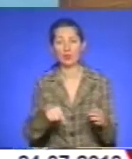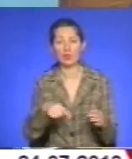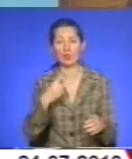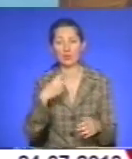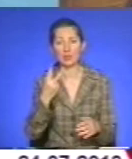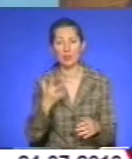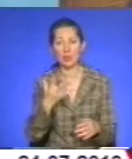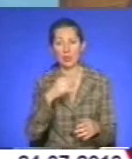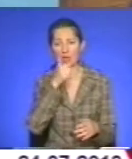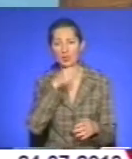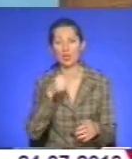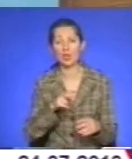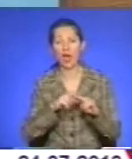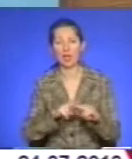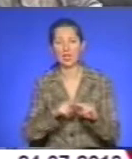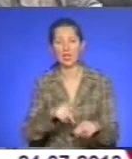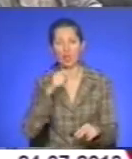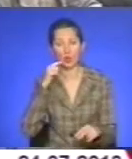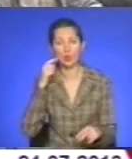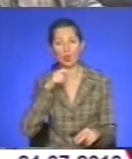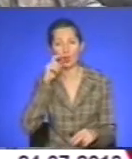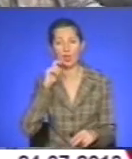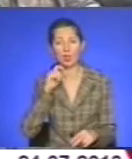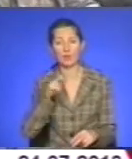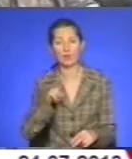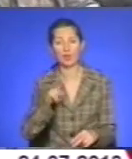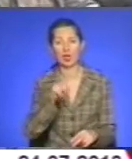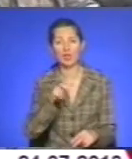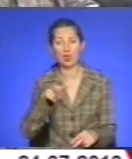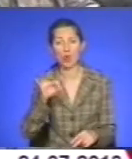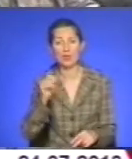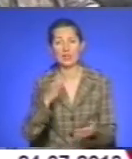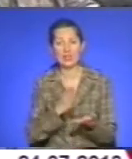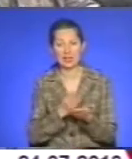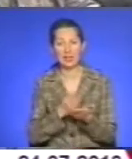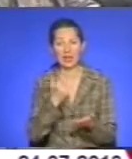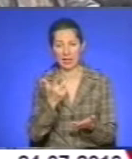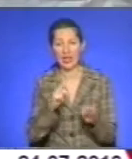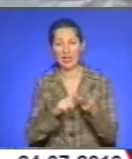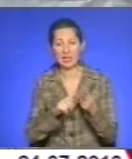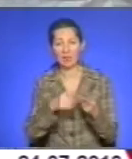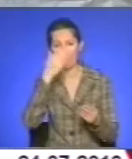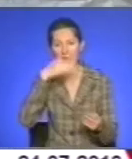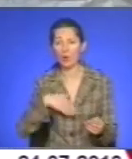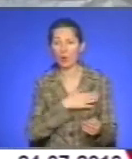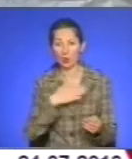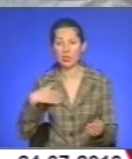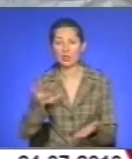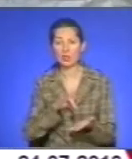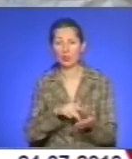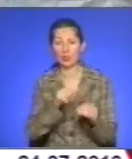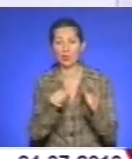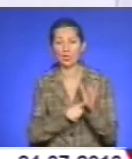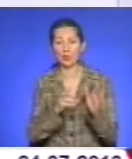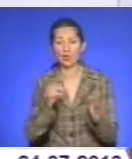1025-річчя хрещення Росії України. Язловець є третім римо-католицьким духовним центром. Вже у 16 столітті це було